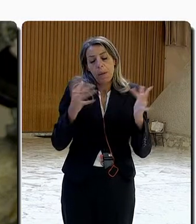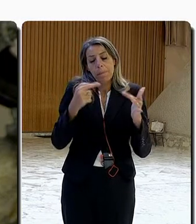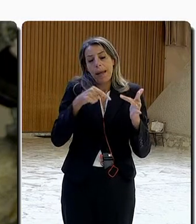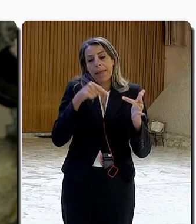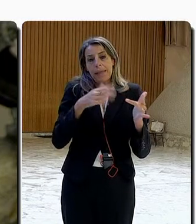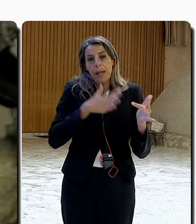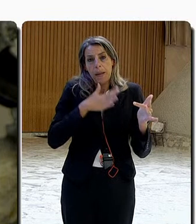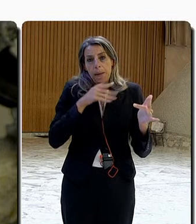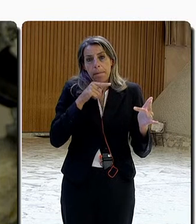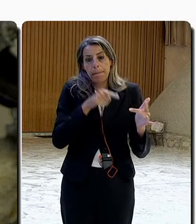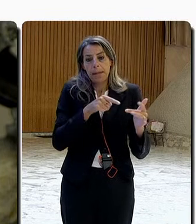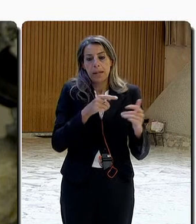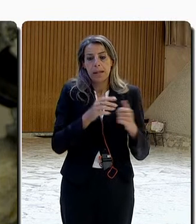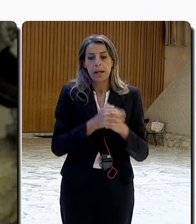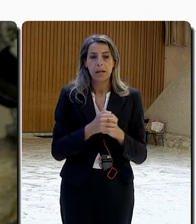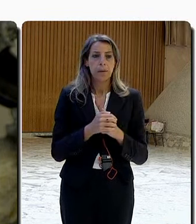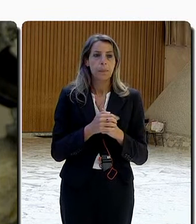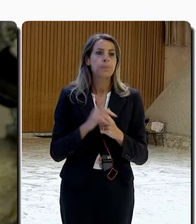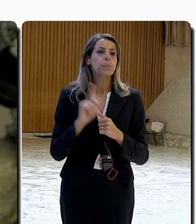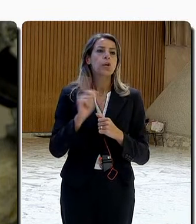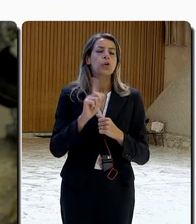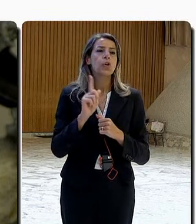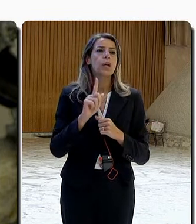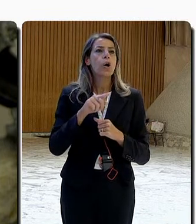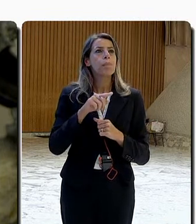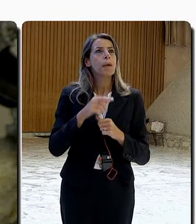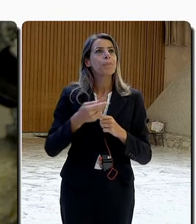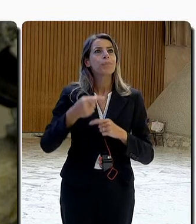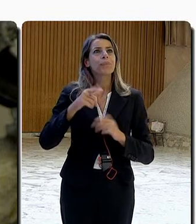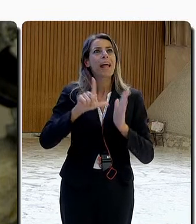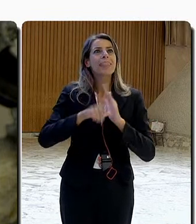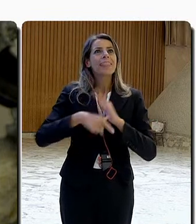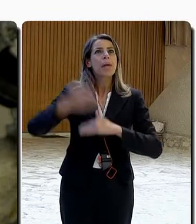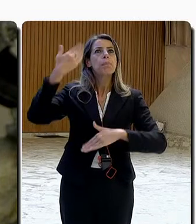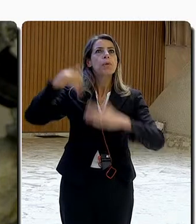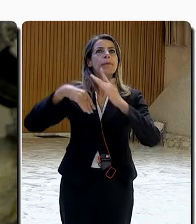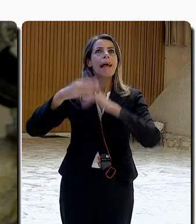pandemia non è un ritorno al passato.